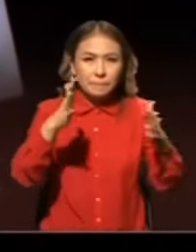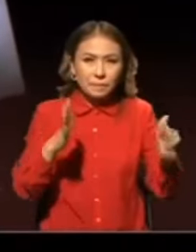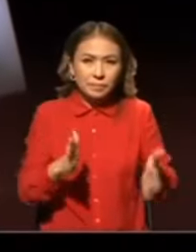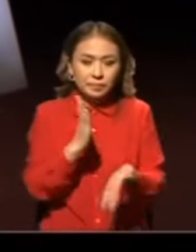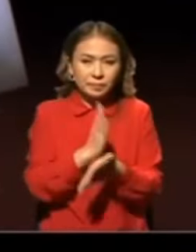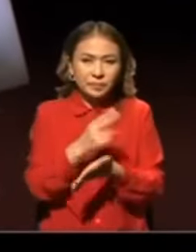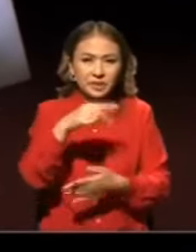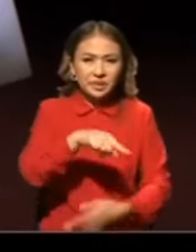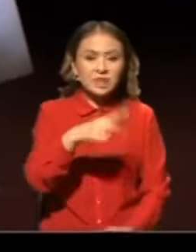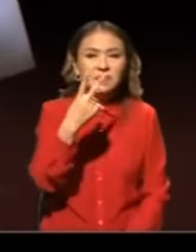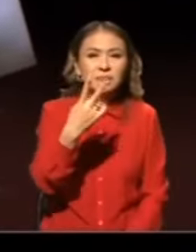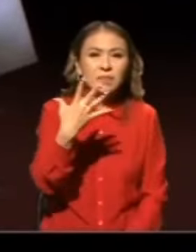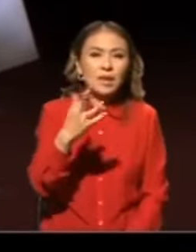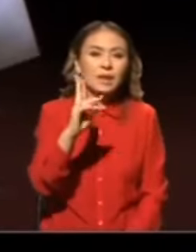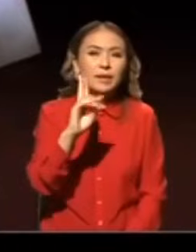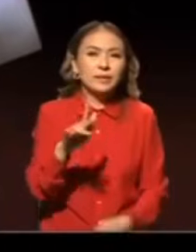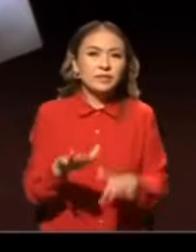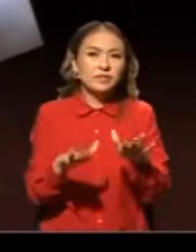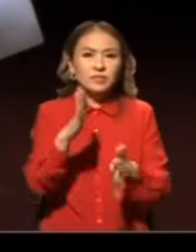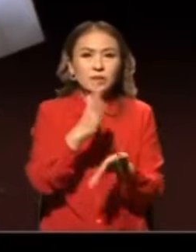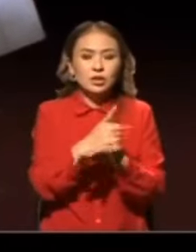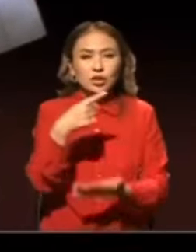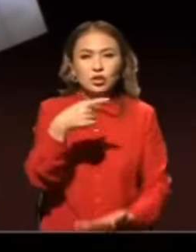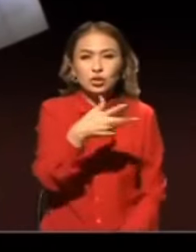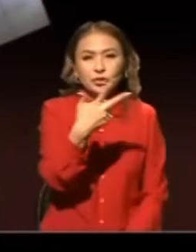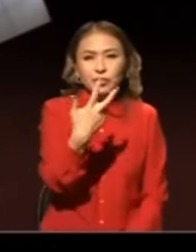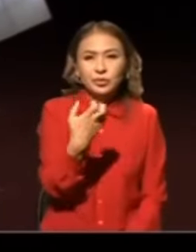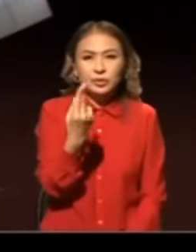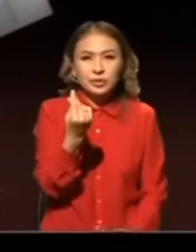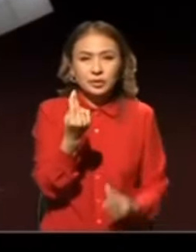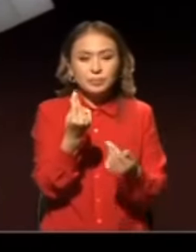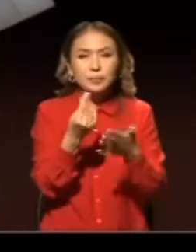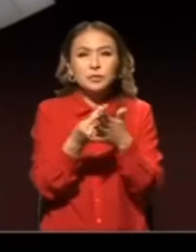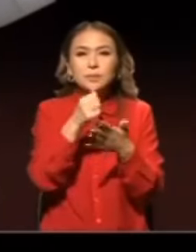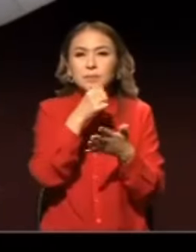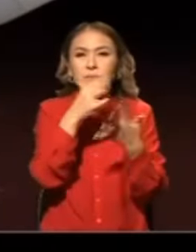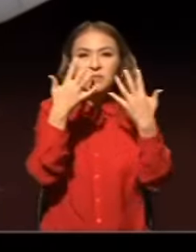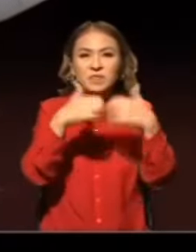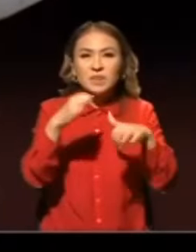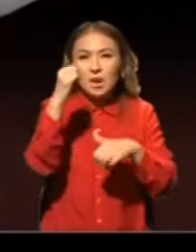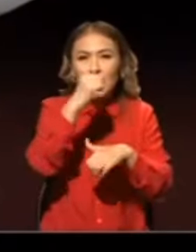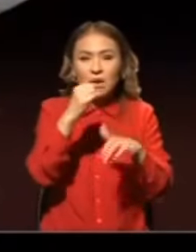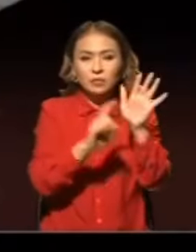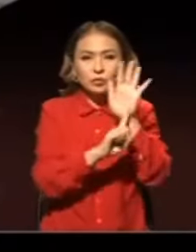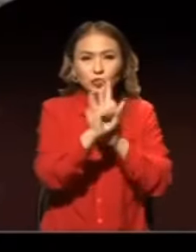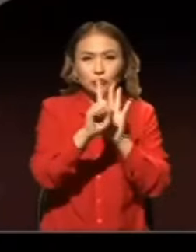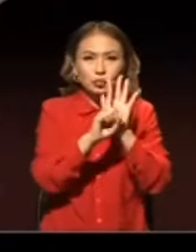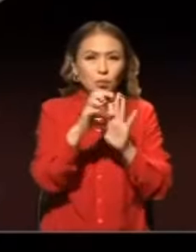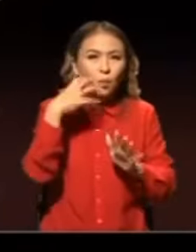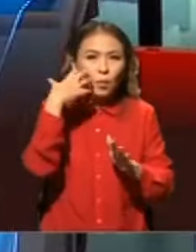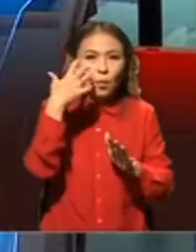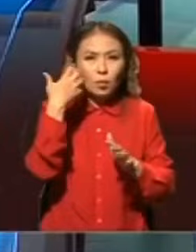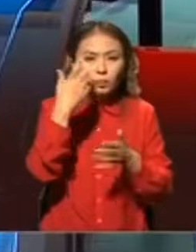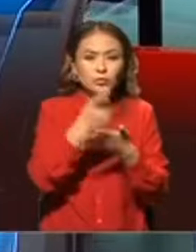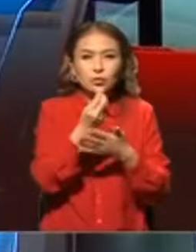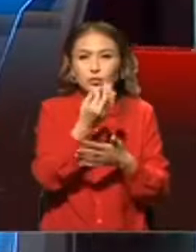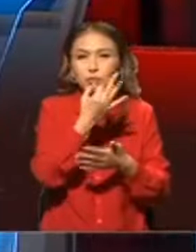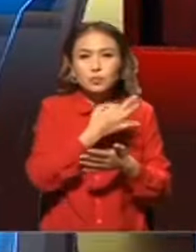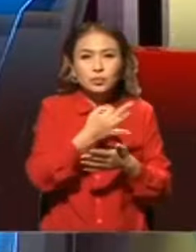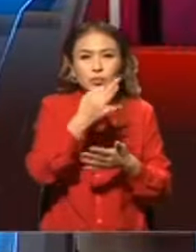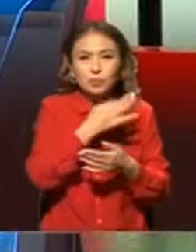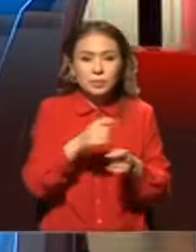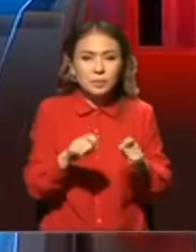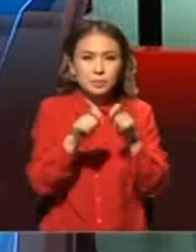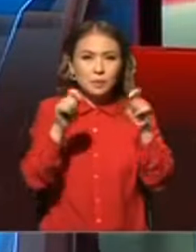қызанақ, ішінде 25 кг қызанағы бар. 1300 теңге тұрады. Есептеп көріңіз, тамыздың басы қызанақтың, жаңағы айтамыз, сезоны әлі басталған